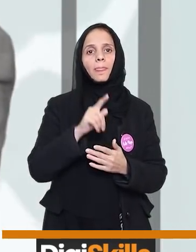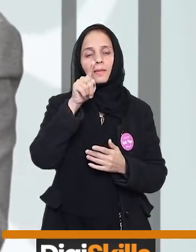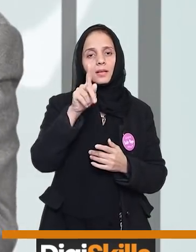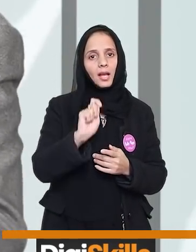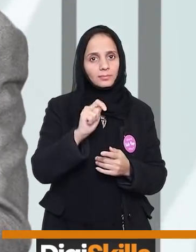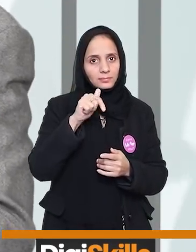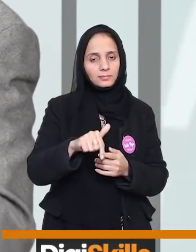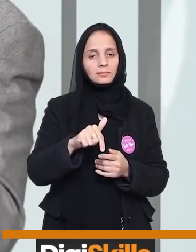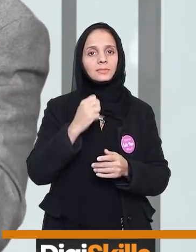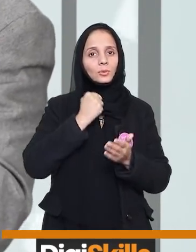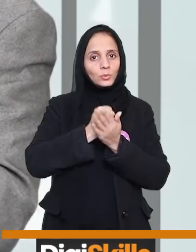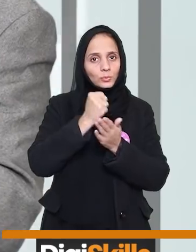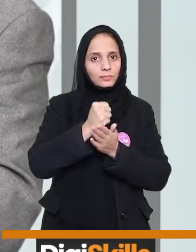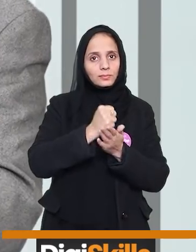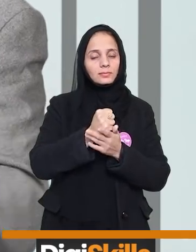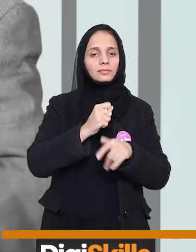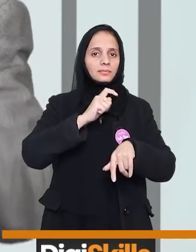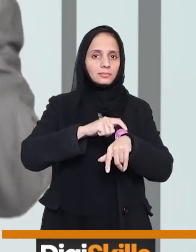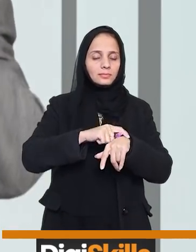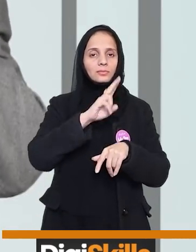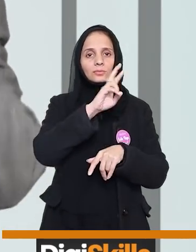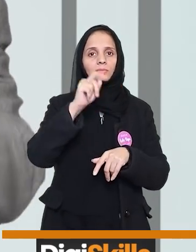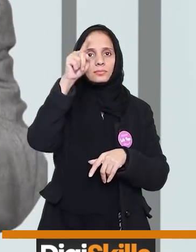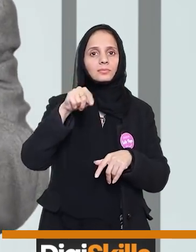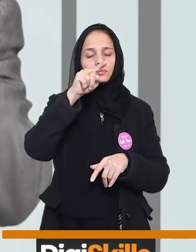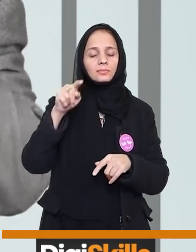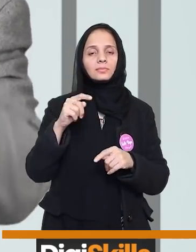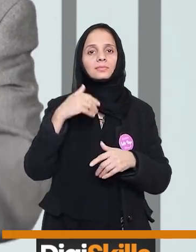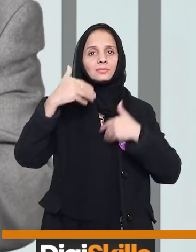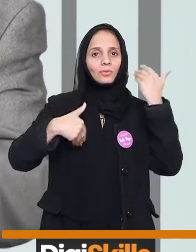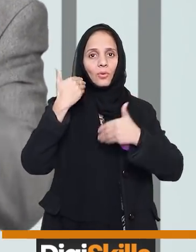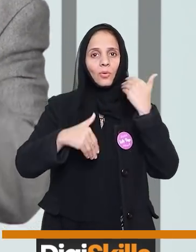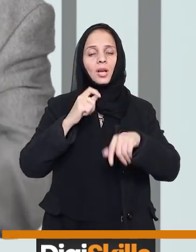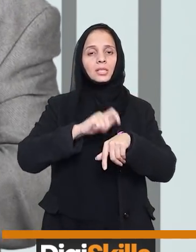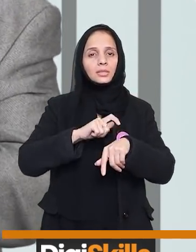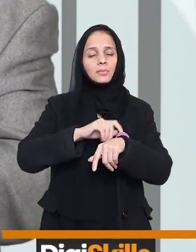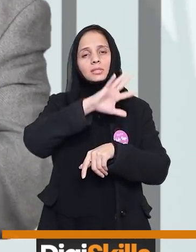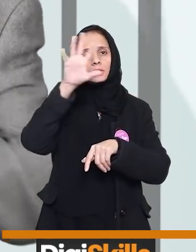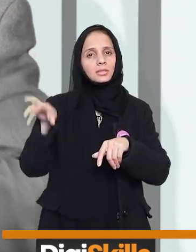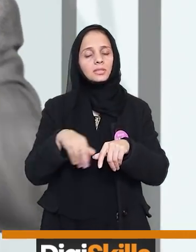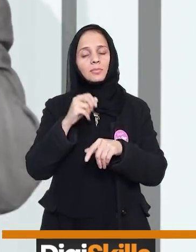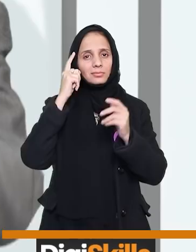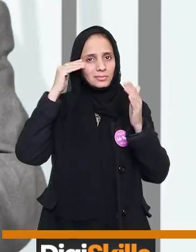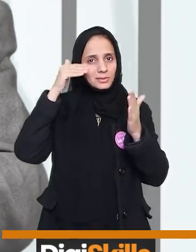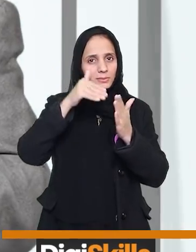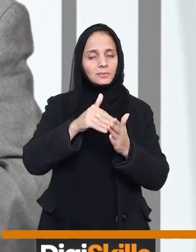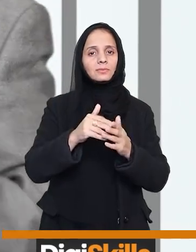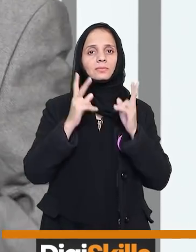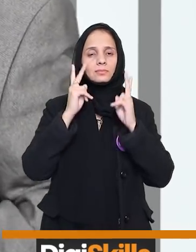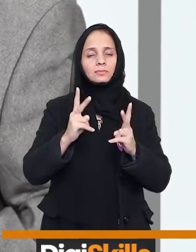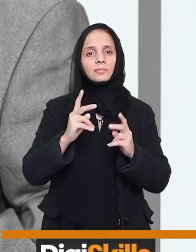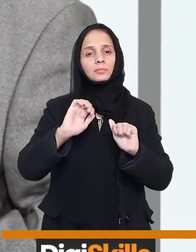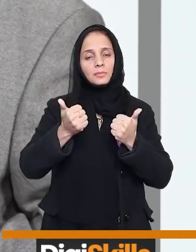نے ایک کام کو سیکھنے کے لیے اپنا 20% جتنی انرجی، جتنا ٹائم، جتنا فوکس دیا